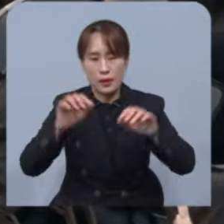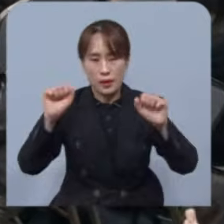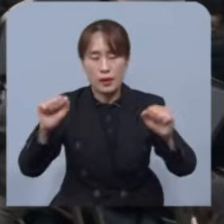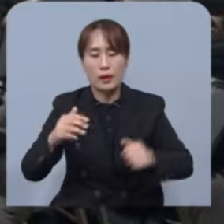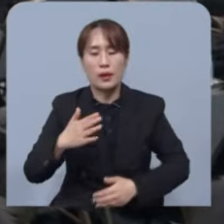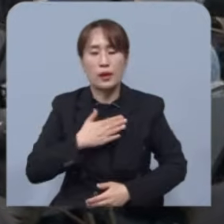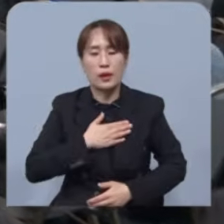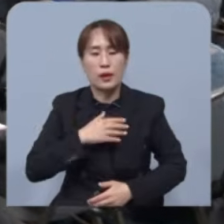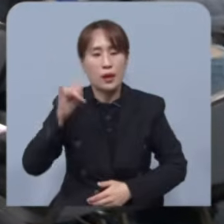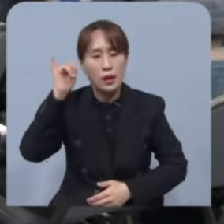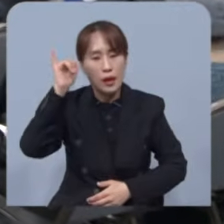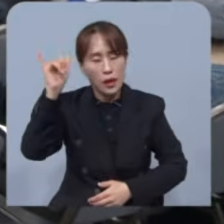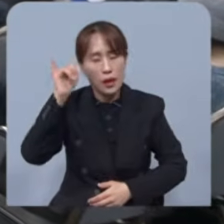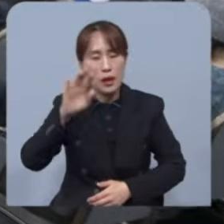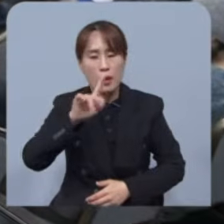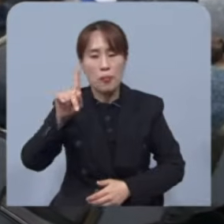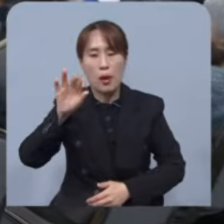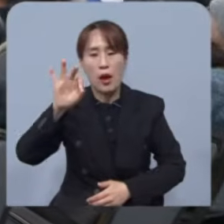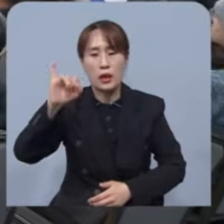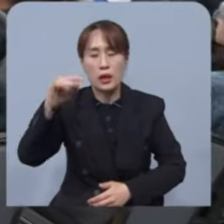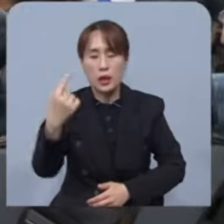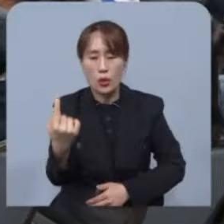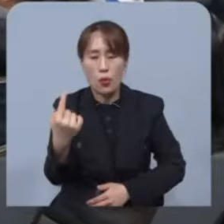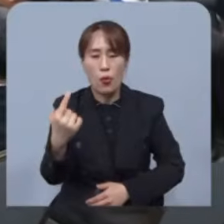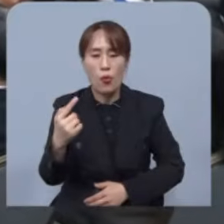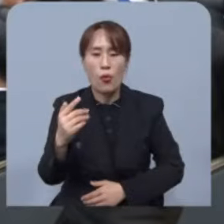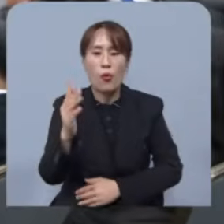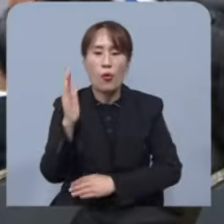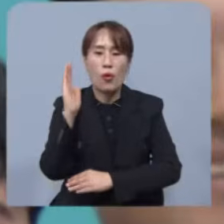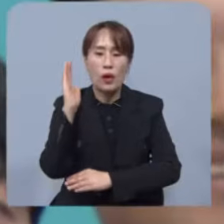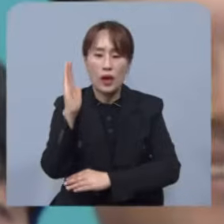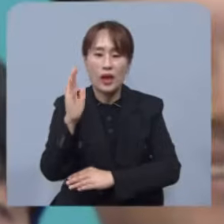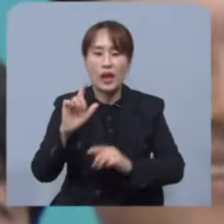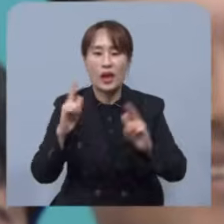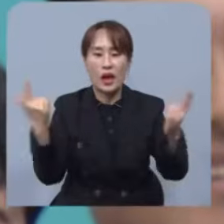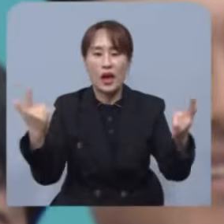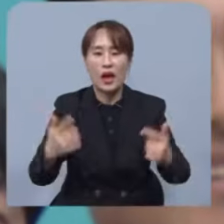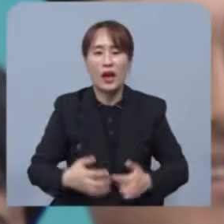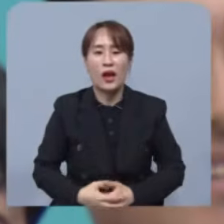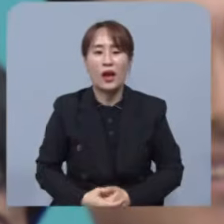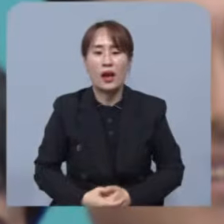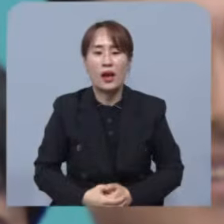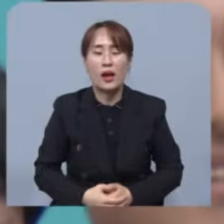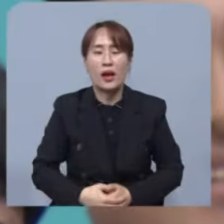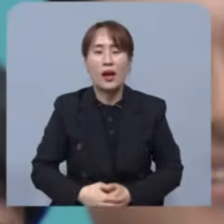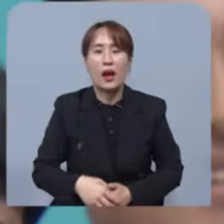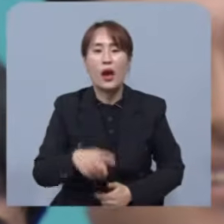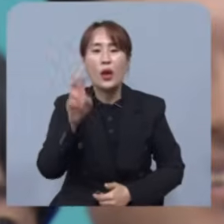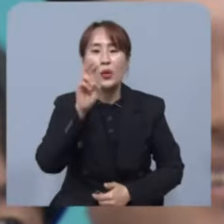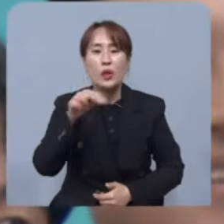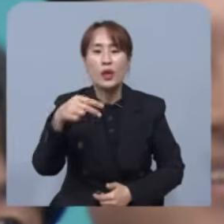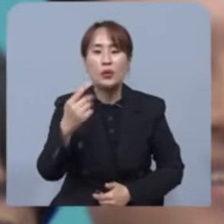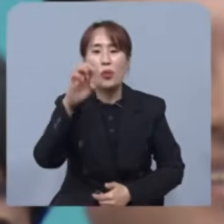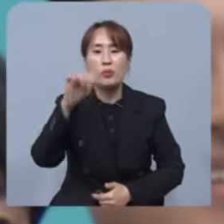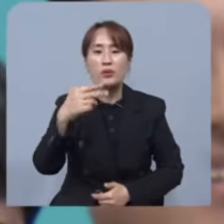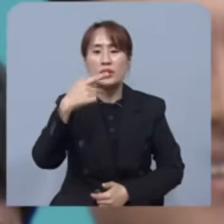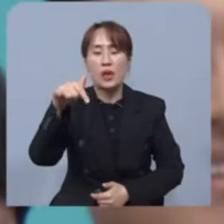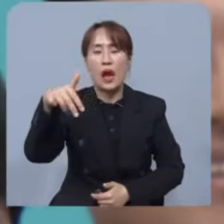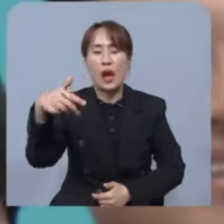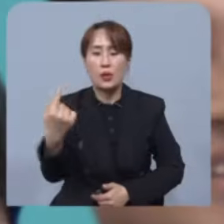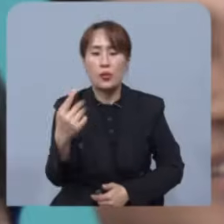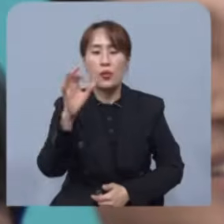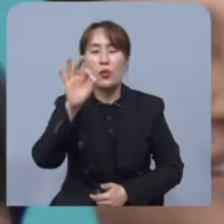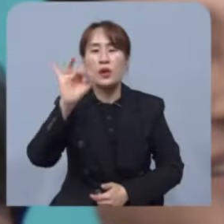안녕하십니까. 저는 AI나 바이오 시스템을 얘기하는 건 아니고요. 소프라노 이서희라고 합니다.